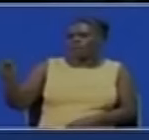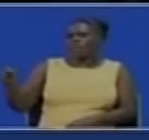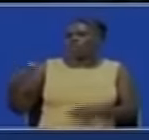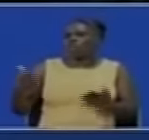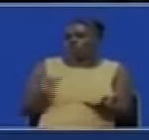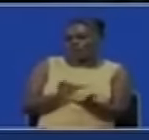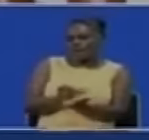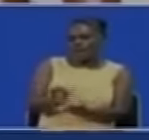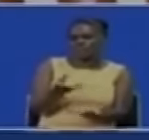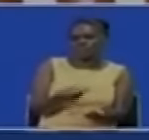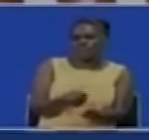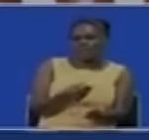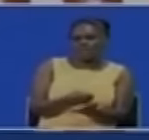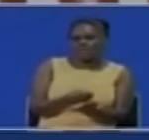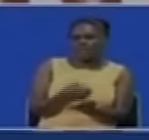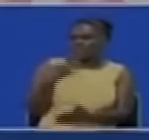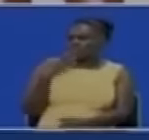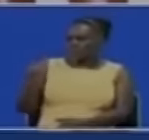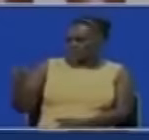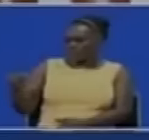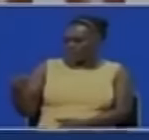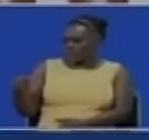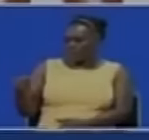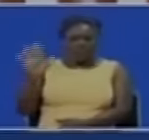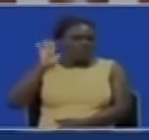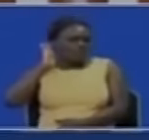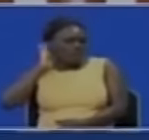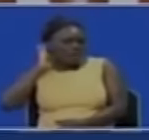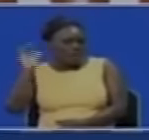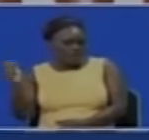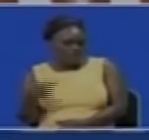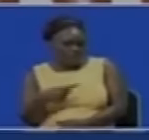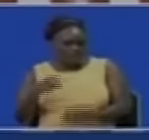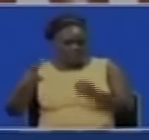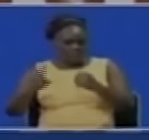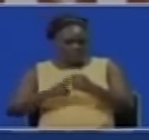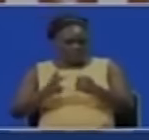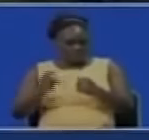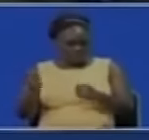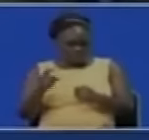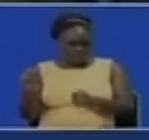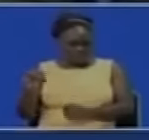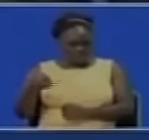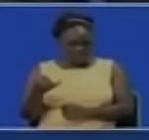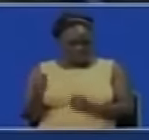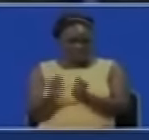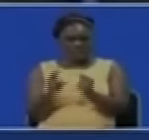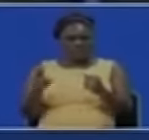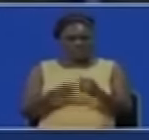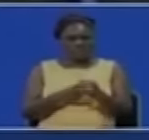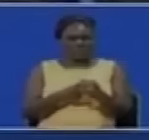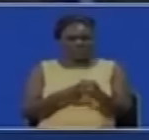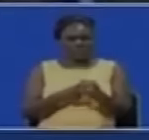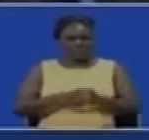pesa taslimu shilingi 300,000. Kesi hiyo itatajwa tena Januari tarehe 17 mwaka huu na kusikilizwa tarehe 3